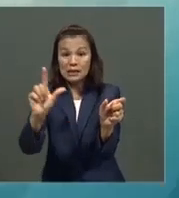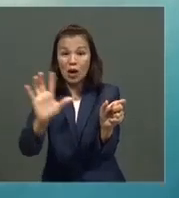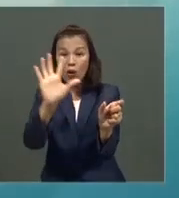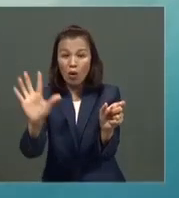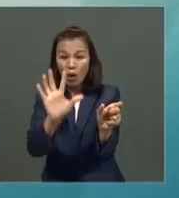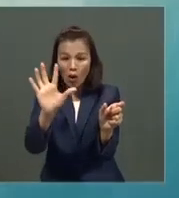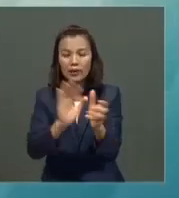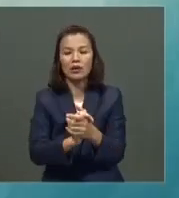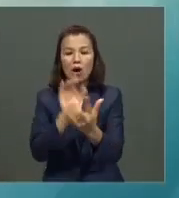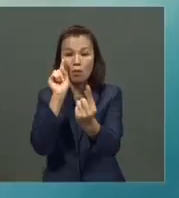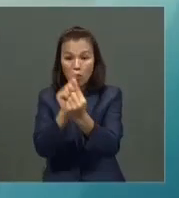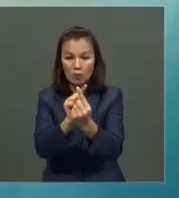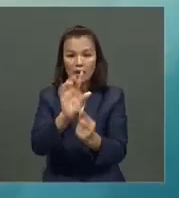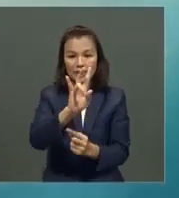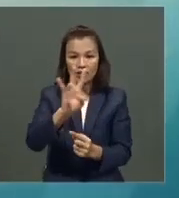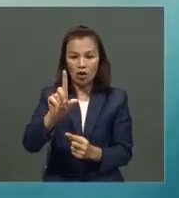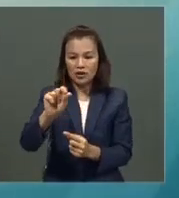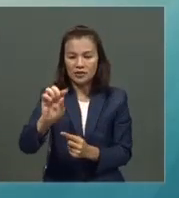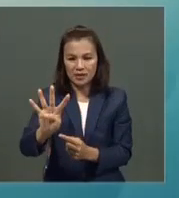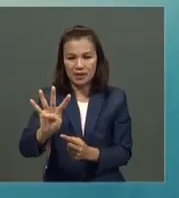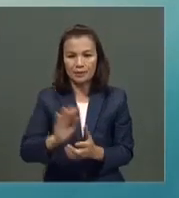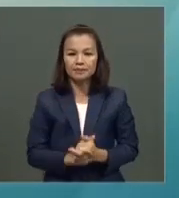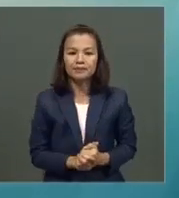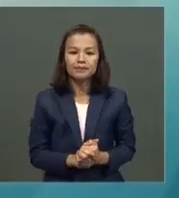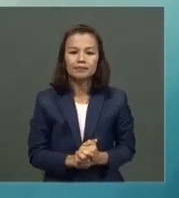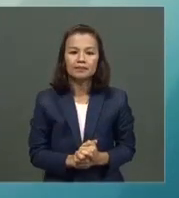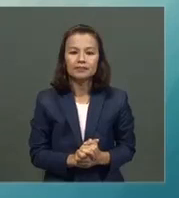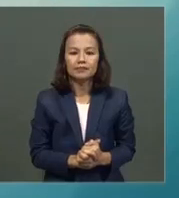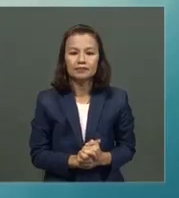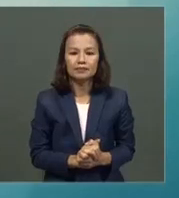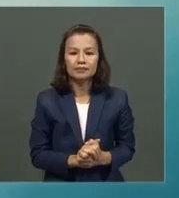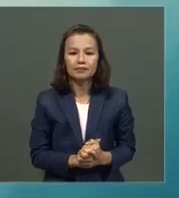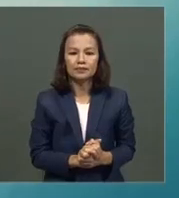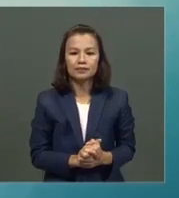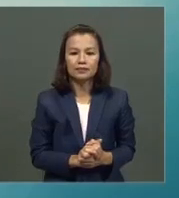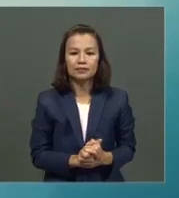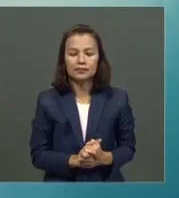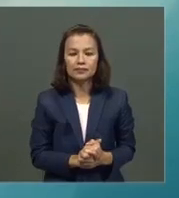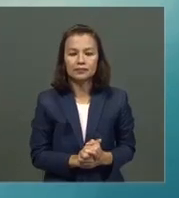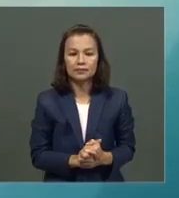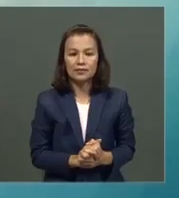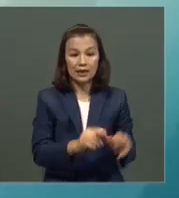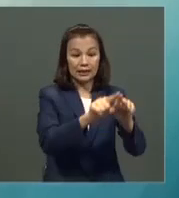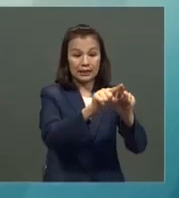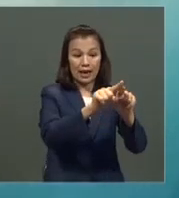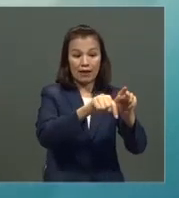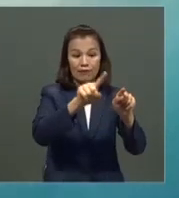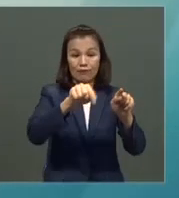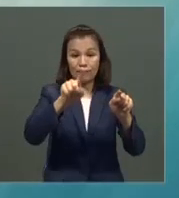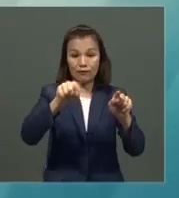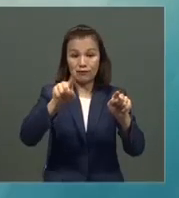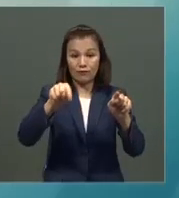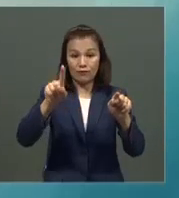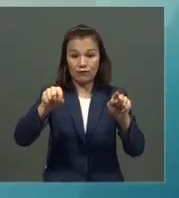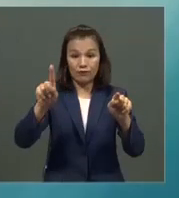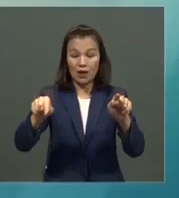านในชุมชนสูงถึง724รายค่ะดูตัวเลขของกราฟที่เป็นลักษณะขึ้นๆลงๆเนี่ยน